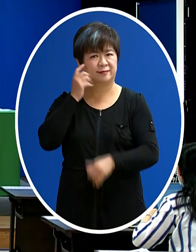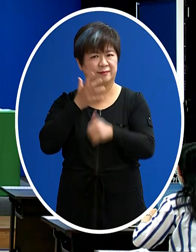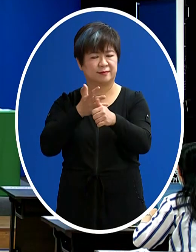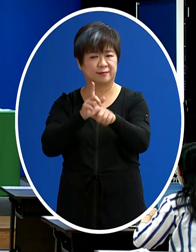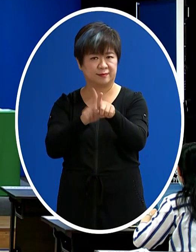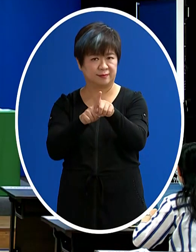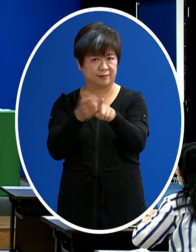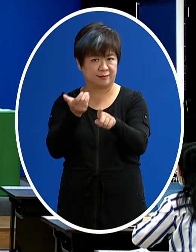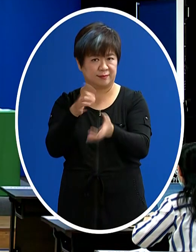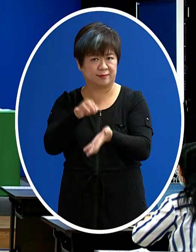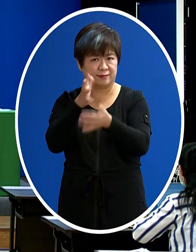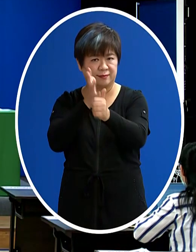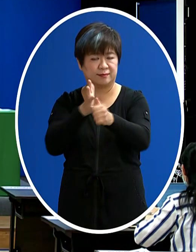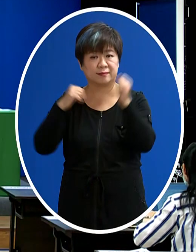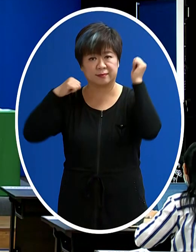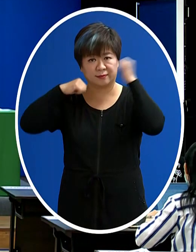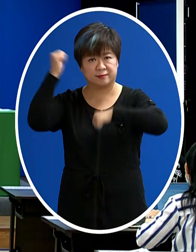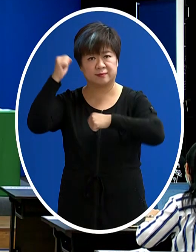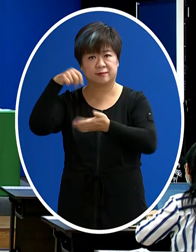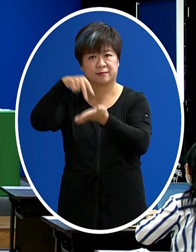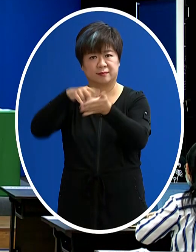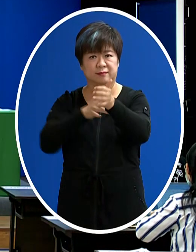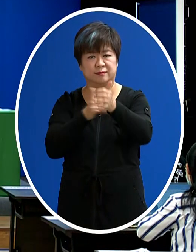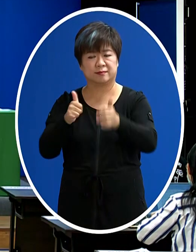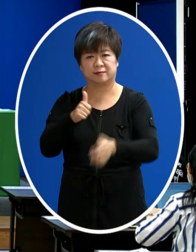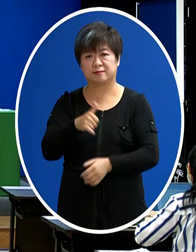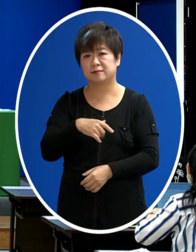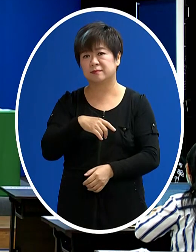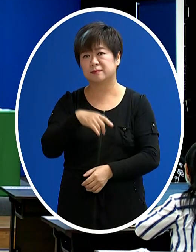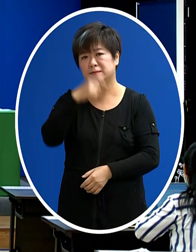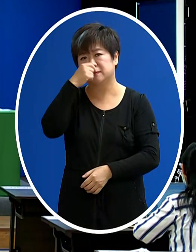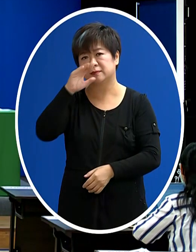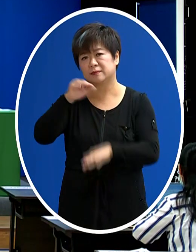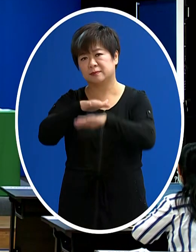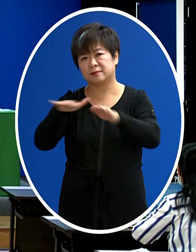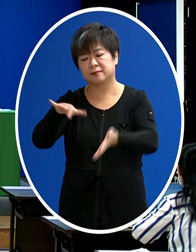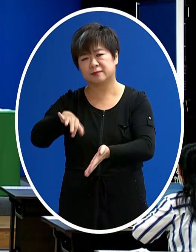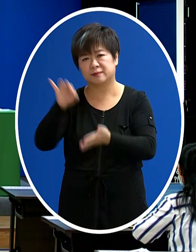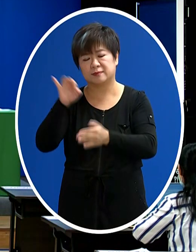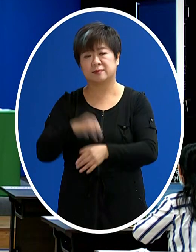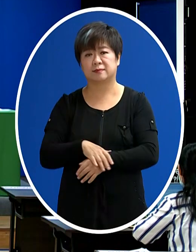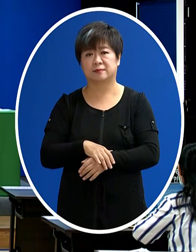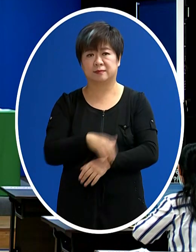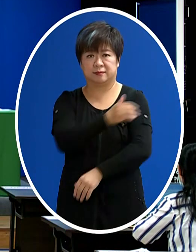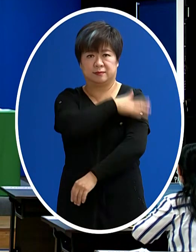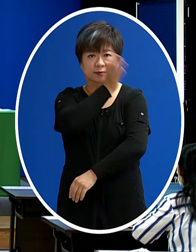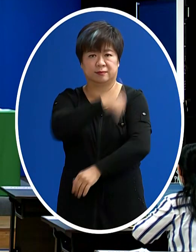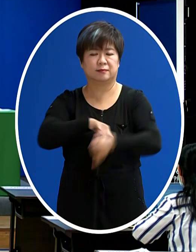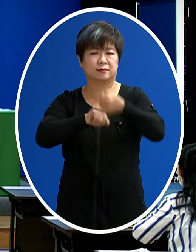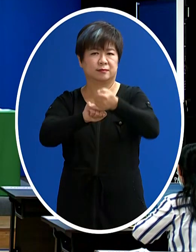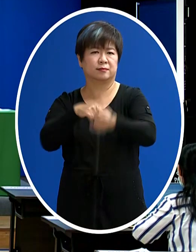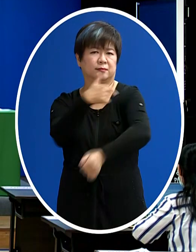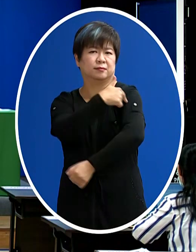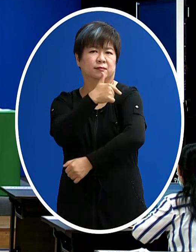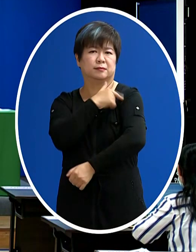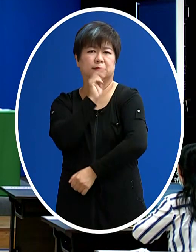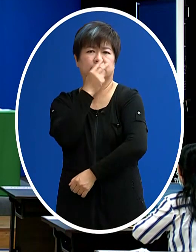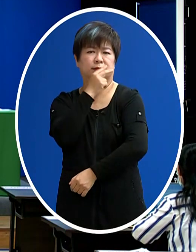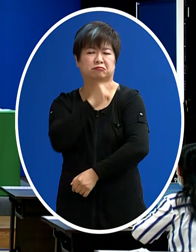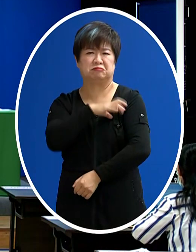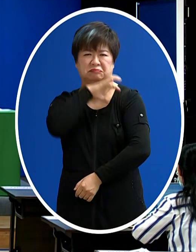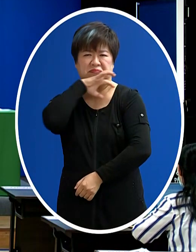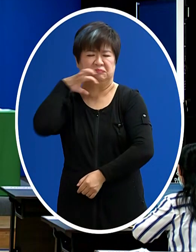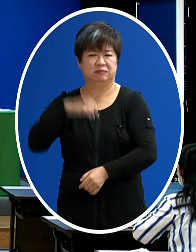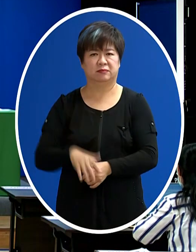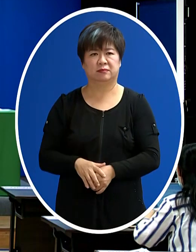延续刚刚的问题哦，因为早上立委蒋万安是有提到说部长在疫苗采购上说法反复，行为独断，因